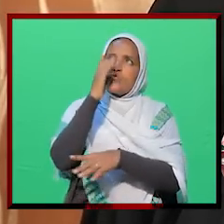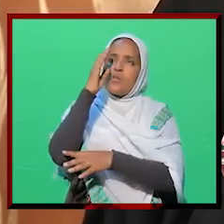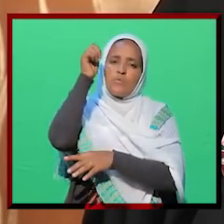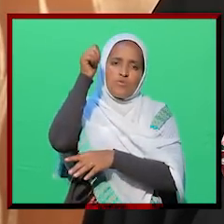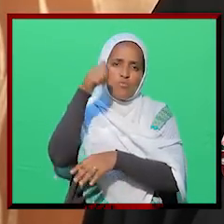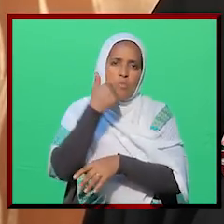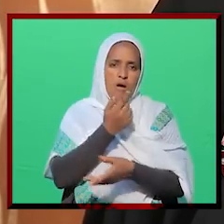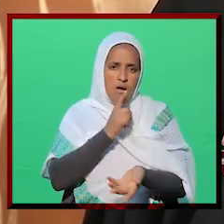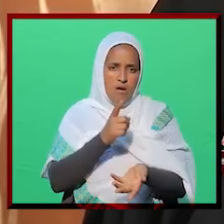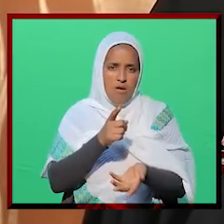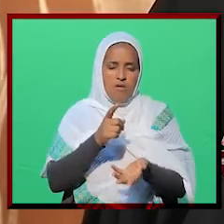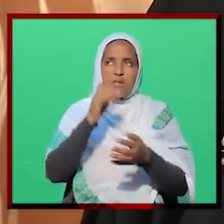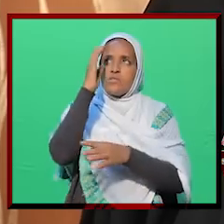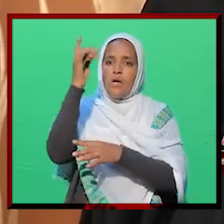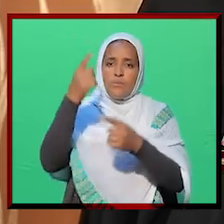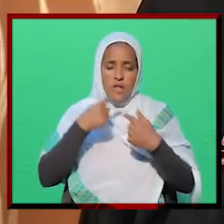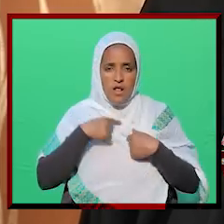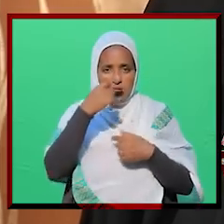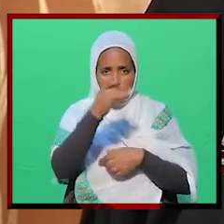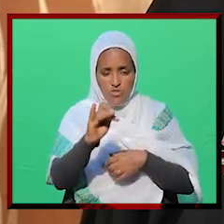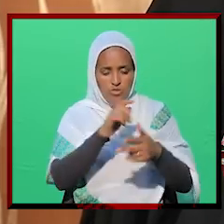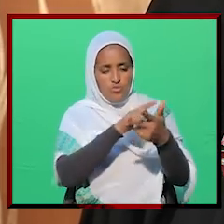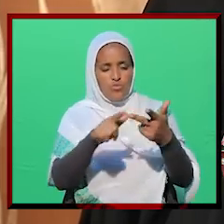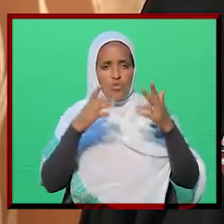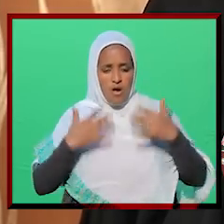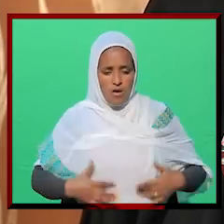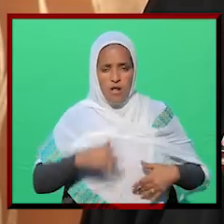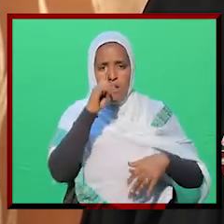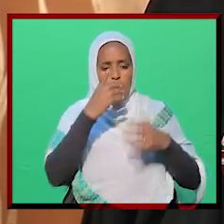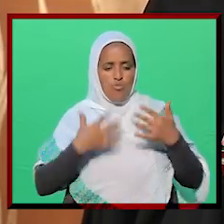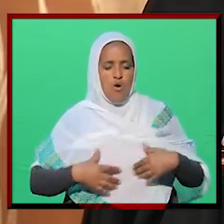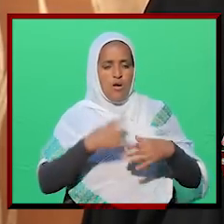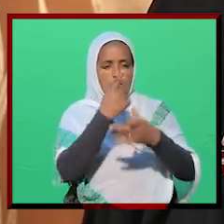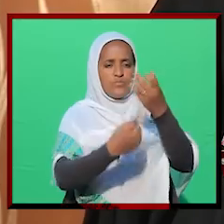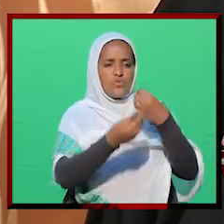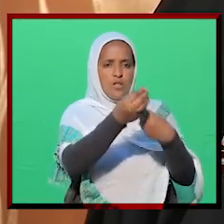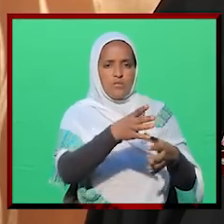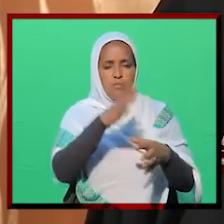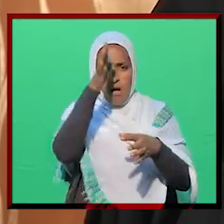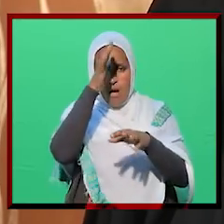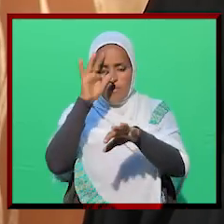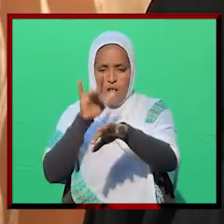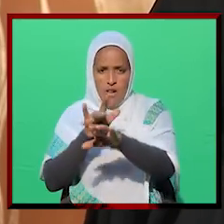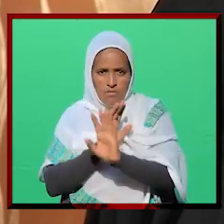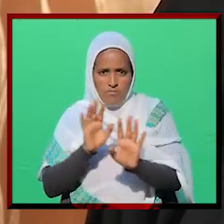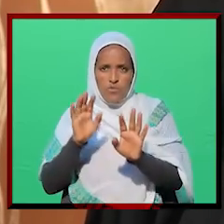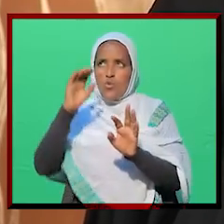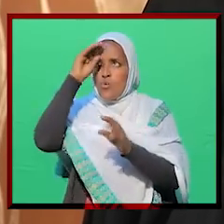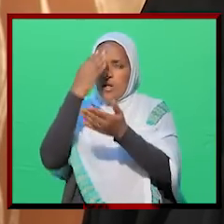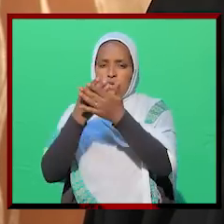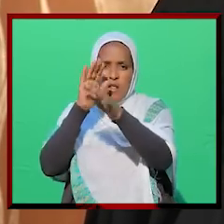ማን ነው እግዚአብሔር? እግዚአብሔር አለ እንጂ ከሶስቱ አካል ለአንዱ አካል አልሰጥም። እዚህ አብን